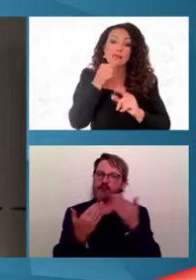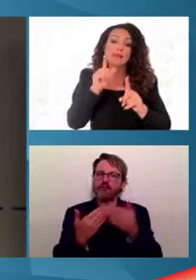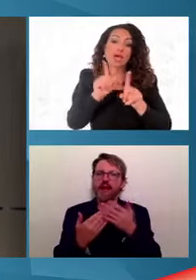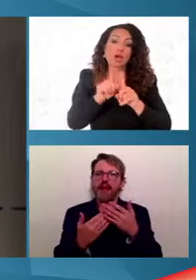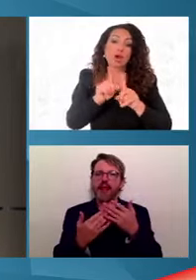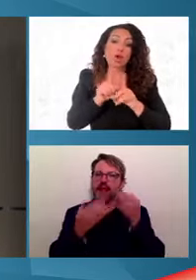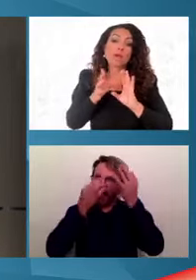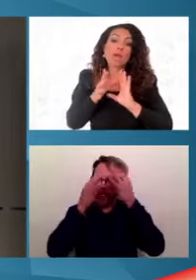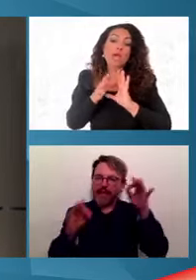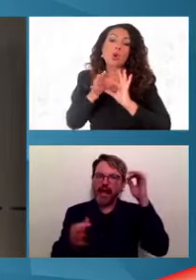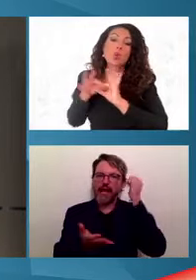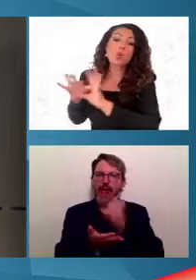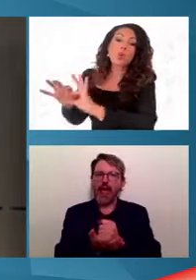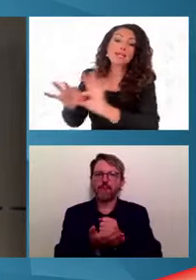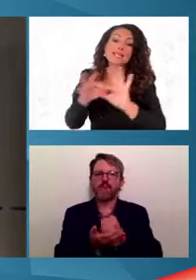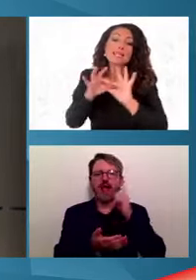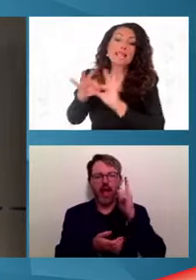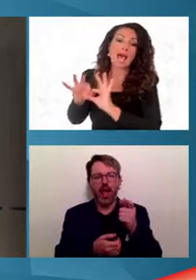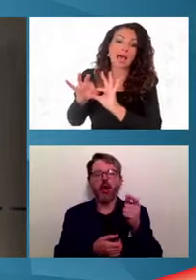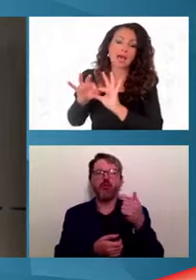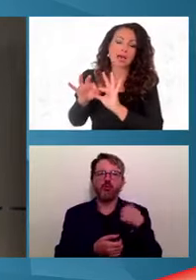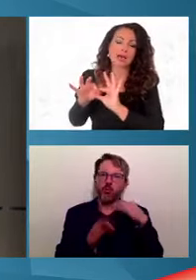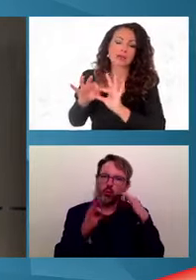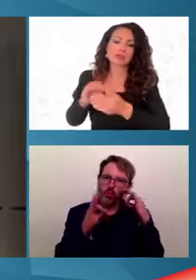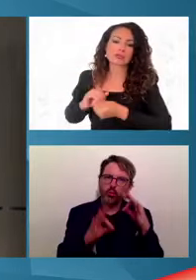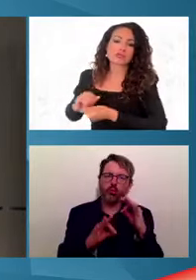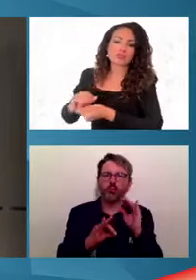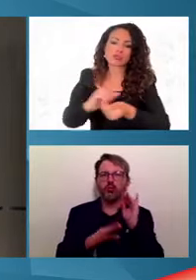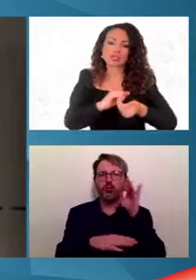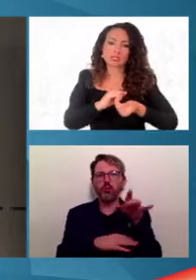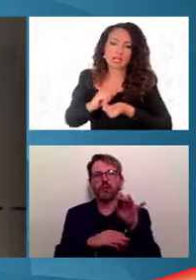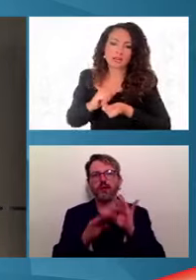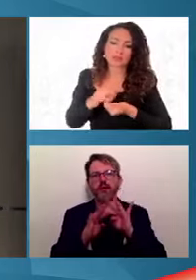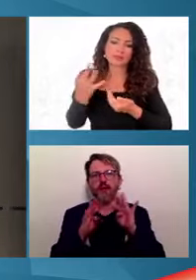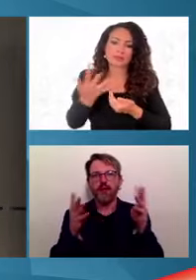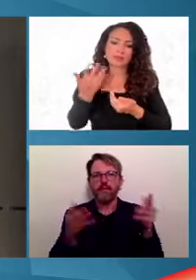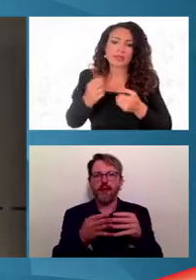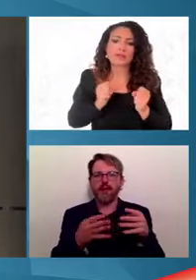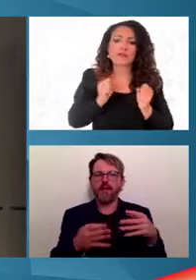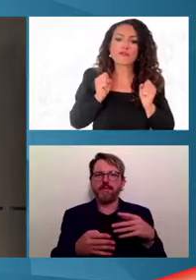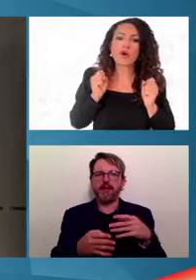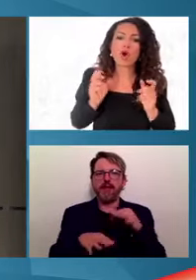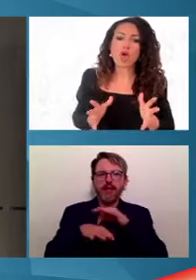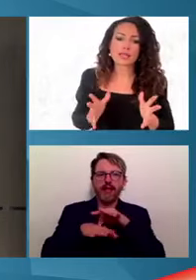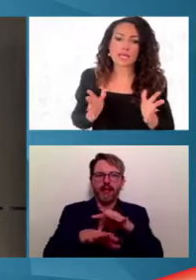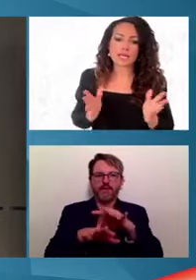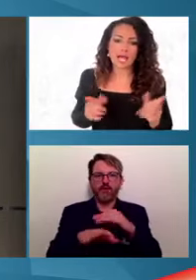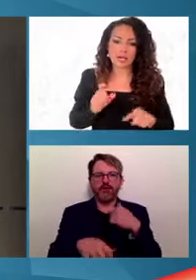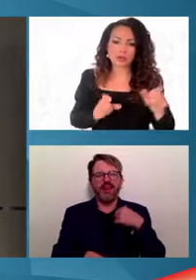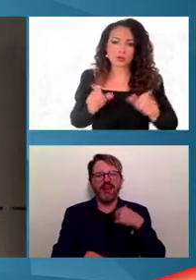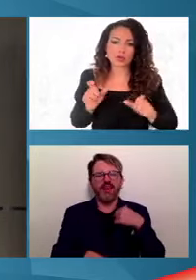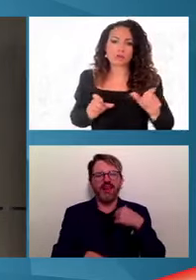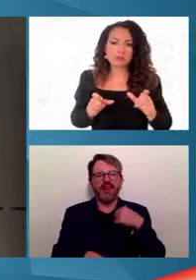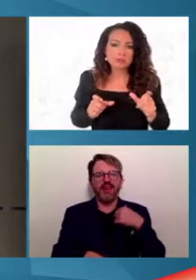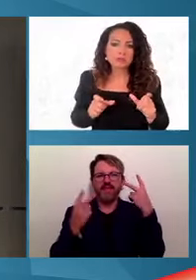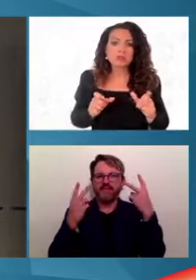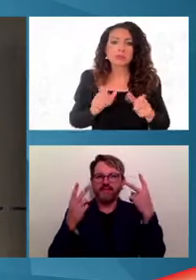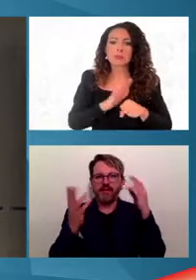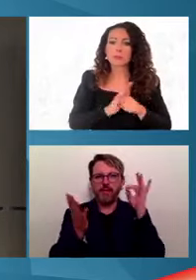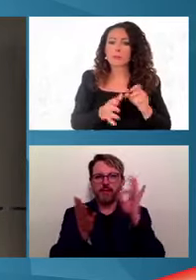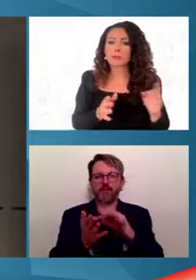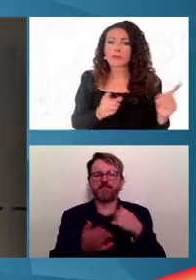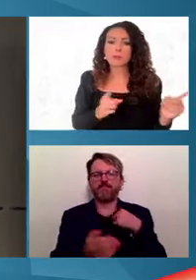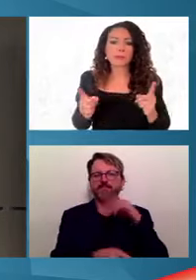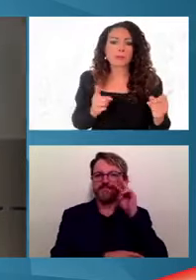einigen Blessuren gut über die Pandemie hinweggeführt. Für mich war aber eine der Kernerkenntnisse dieser Amtszeit im